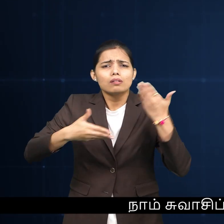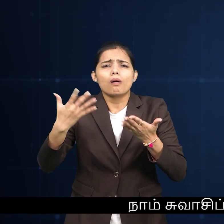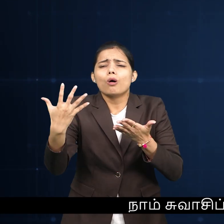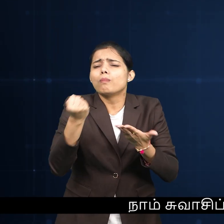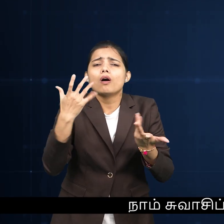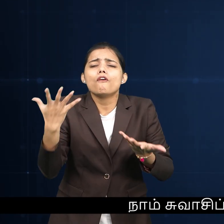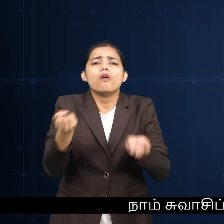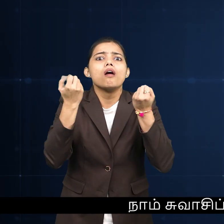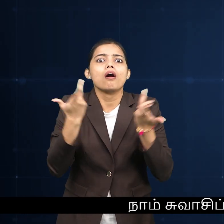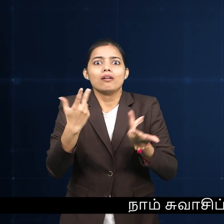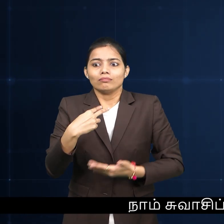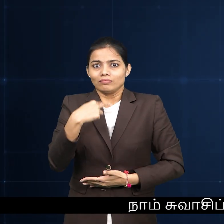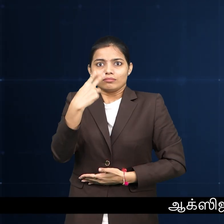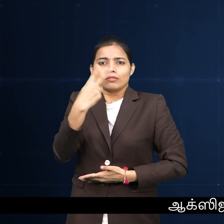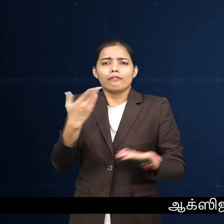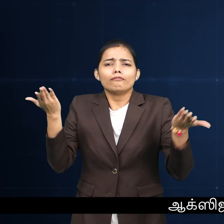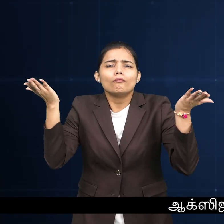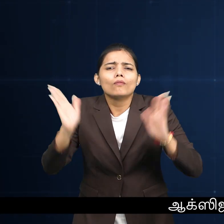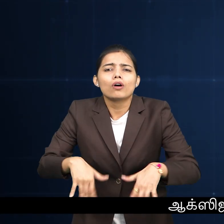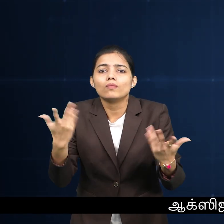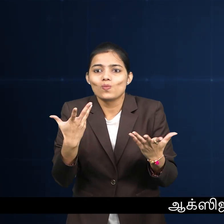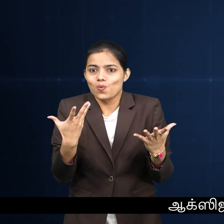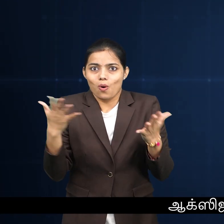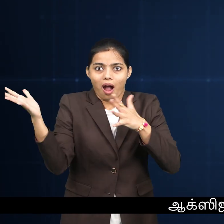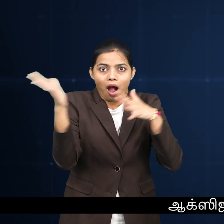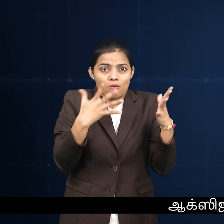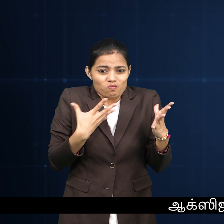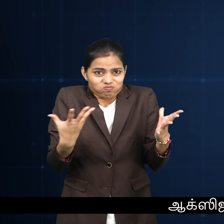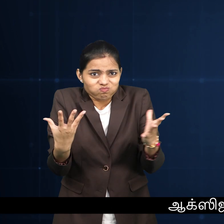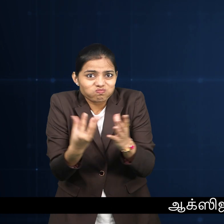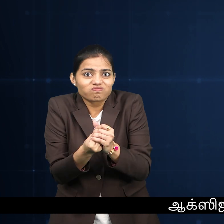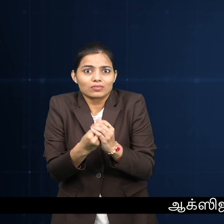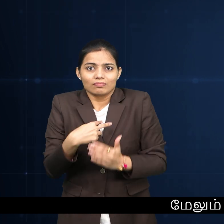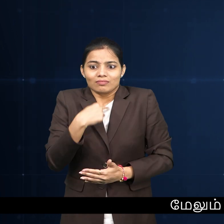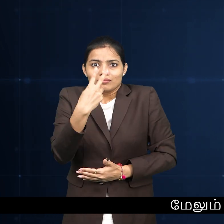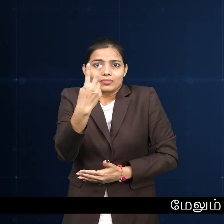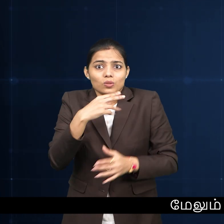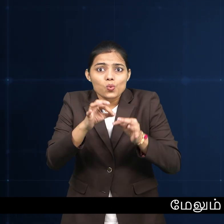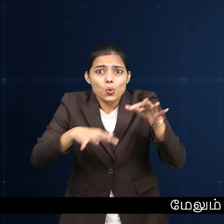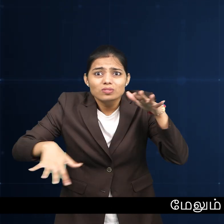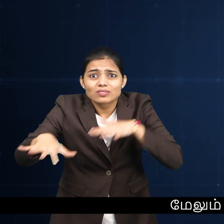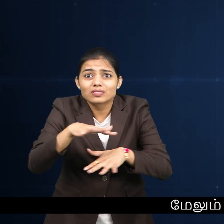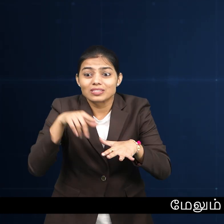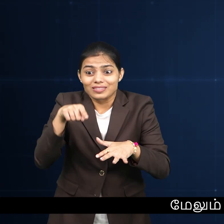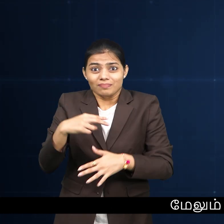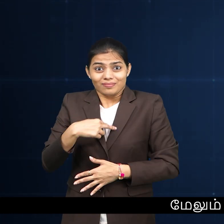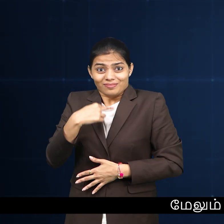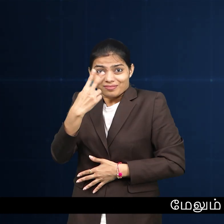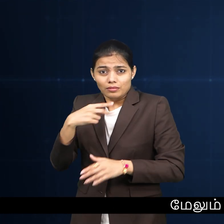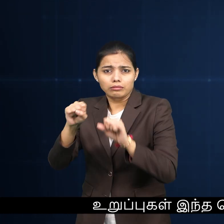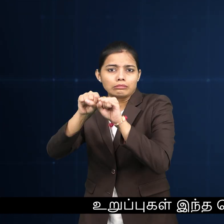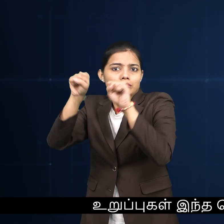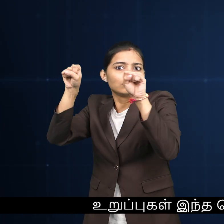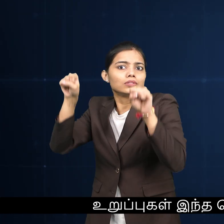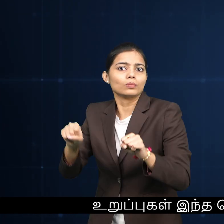நாம் சுவாசிப்பதின் மூலம் காற்றிலிருந்து ஆக்சிஜனை பெறுகிறோம். மேலும் சுவாச மண்டலத்தின்